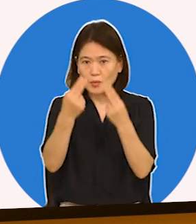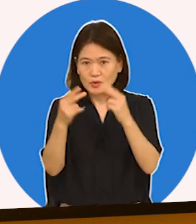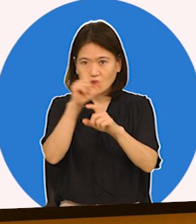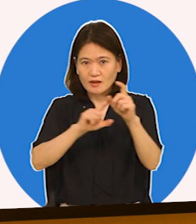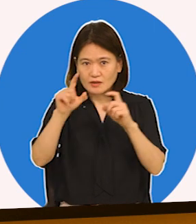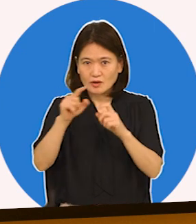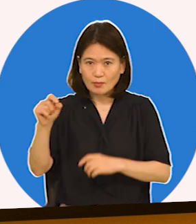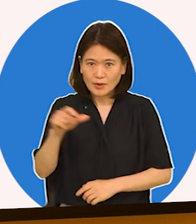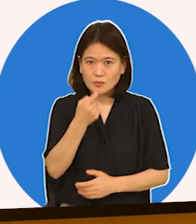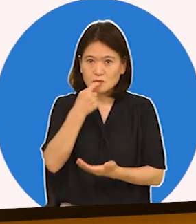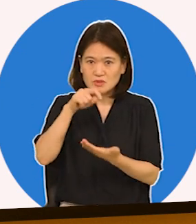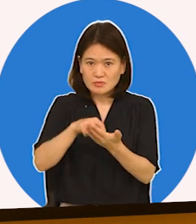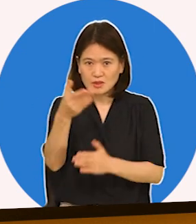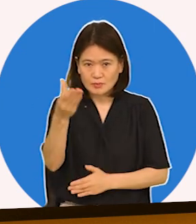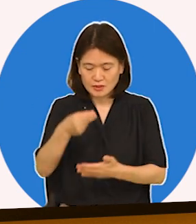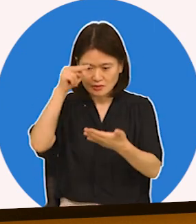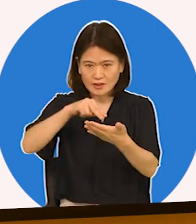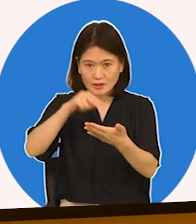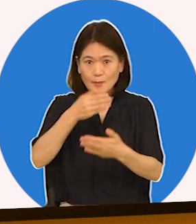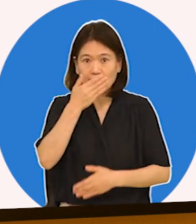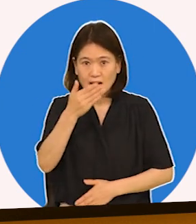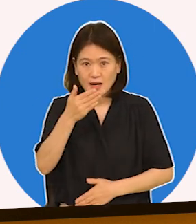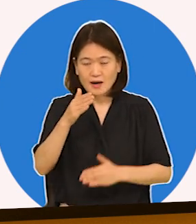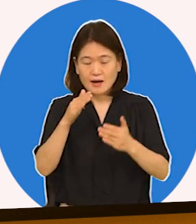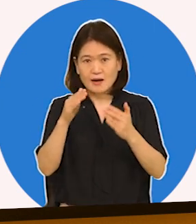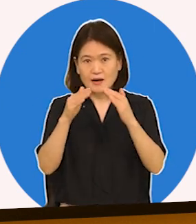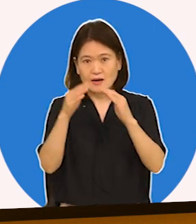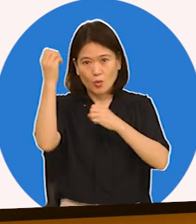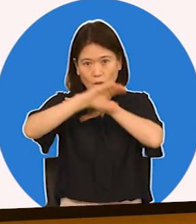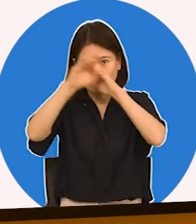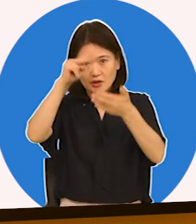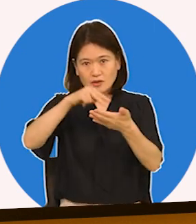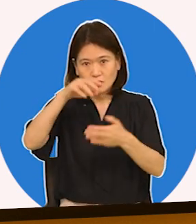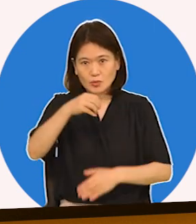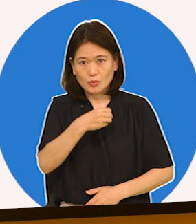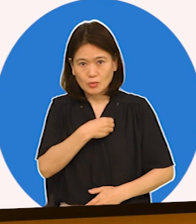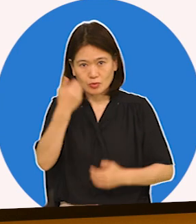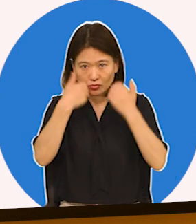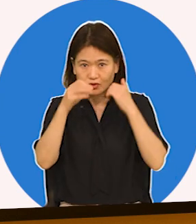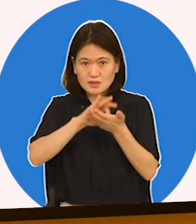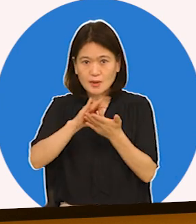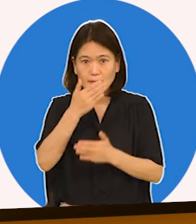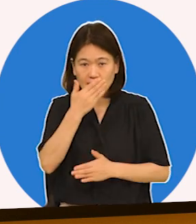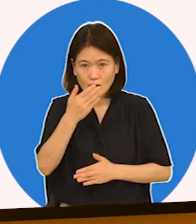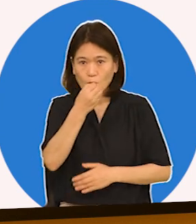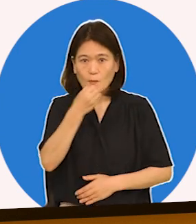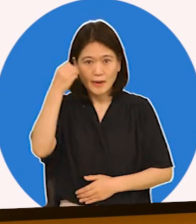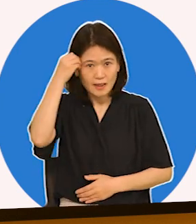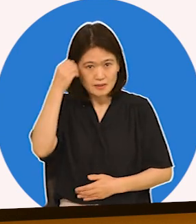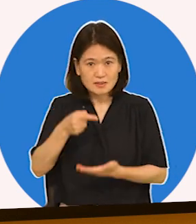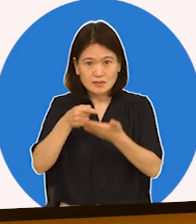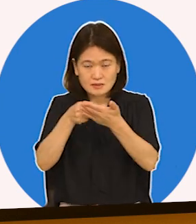빠르게 대출을 볼 수 있는데요 광명 c 도서관 회원이면 누구나 이용할 수 있고요 광명시 도서관 홈페이지에서